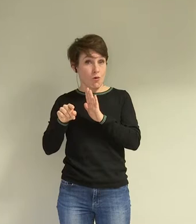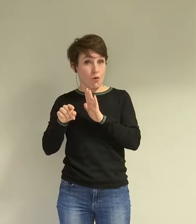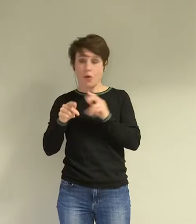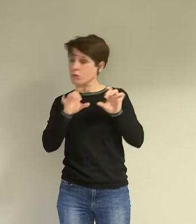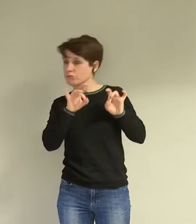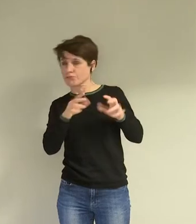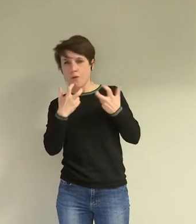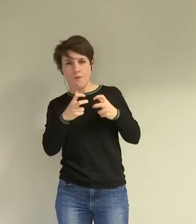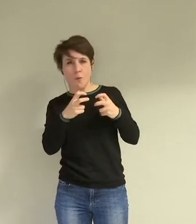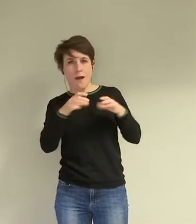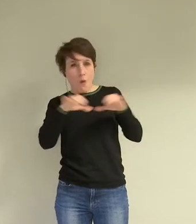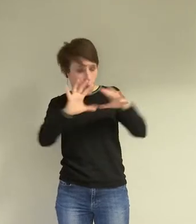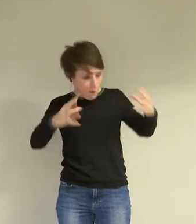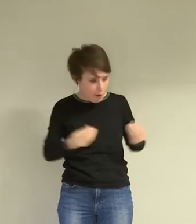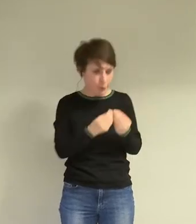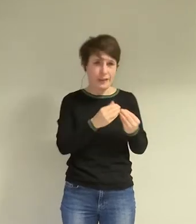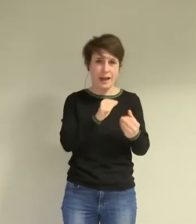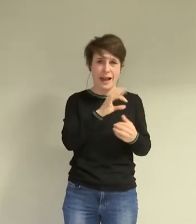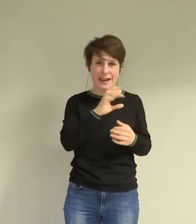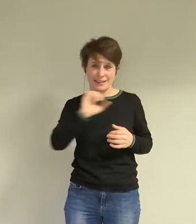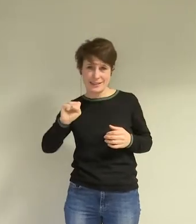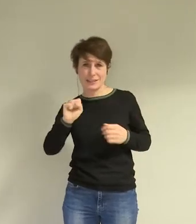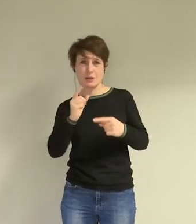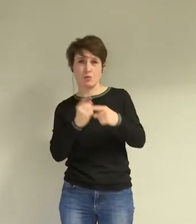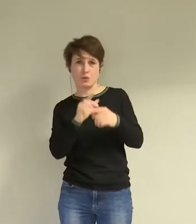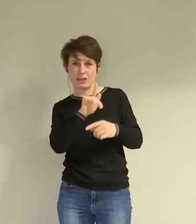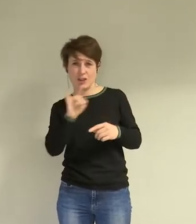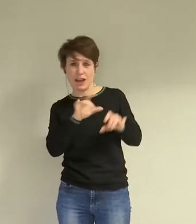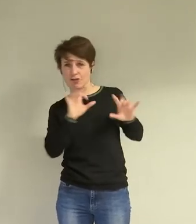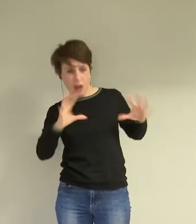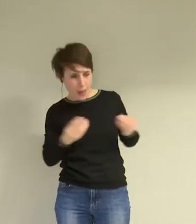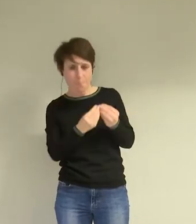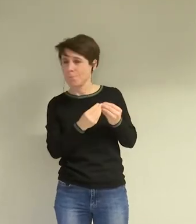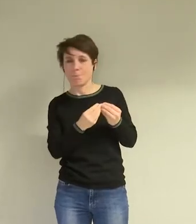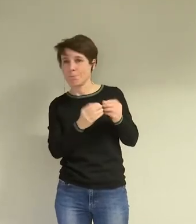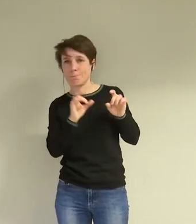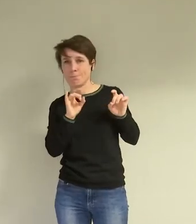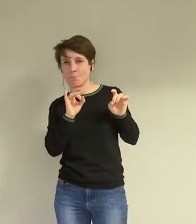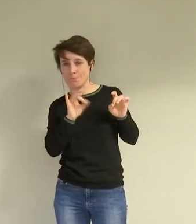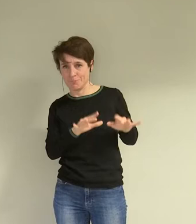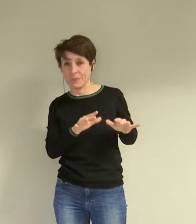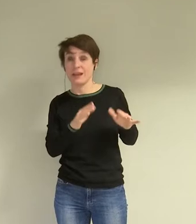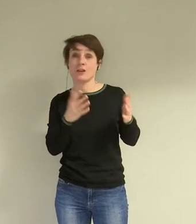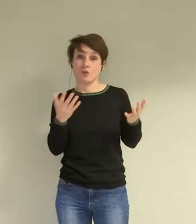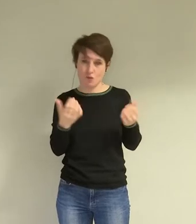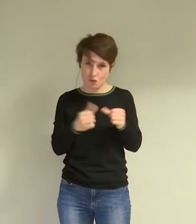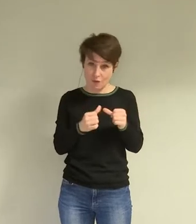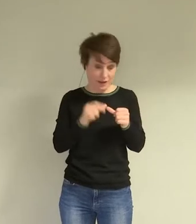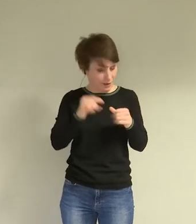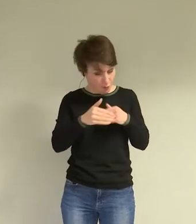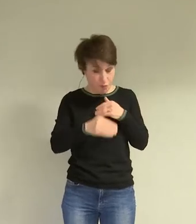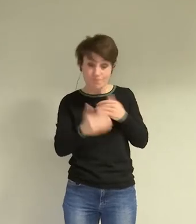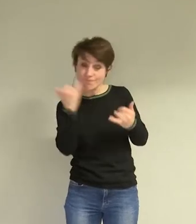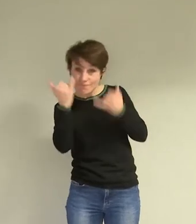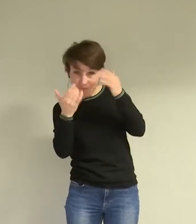dans l'esprit des lois est lent et matam nous amener amène donc à reconsidérer dessous d'autres bases l'avenir